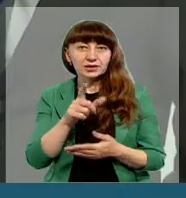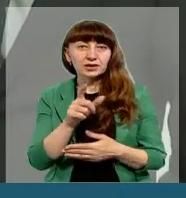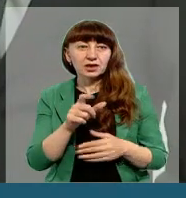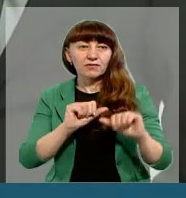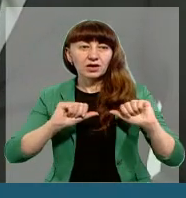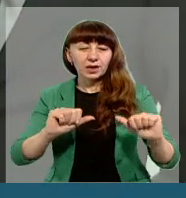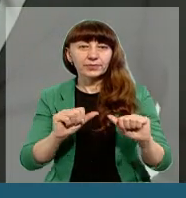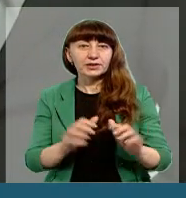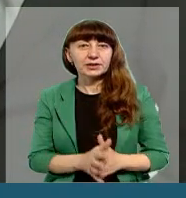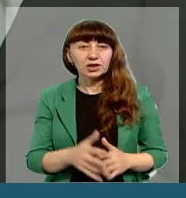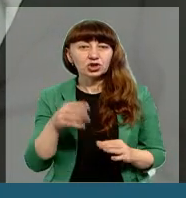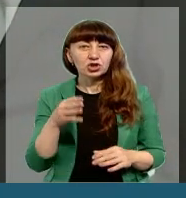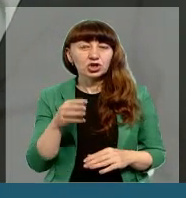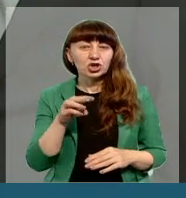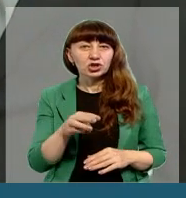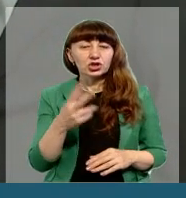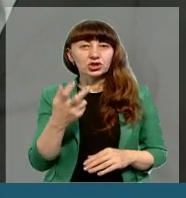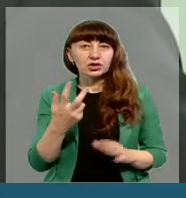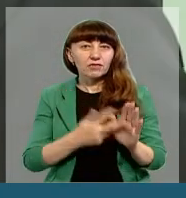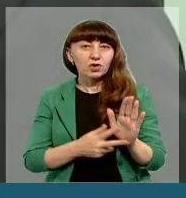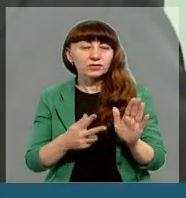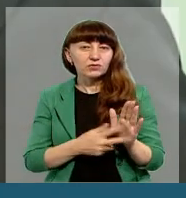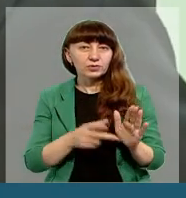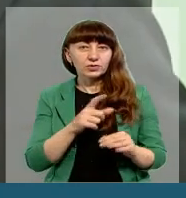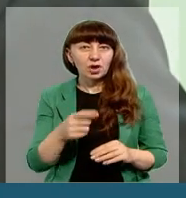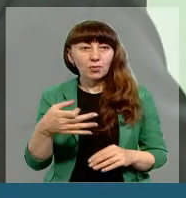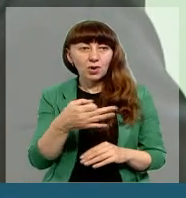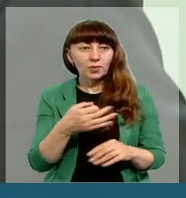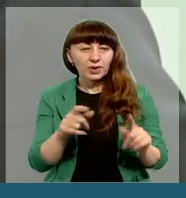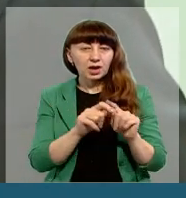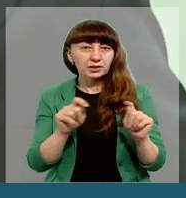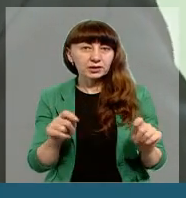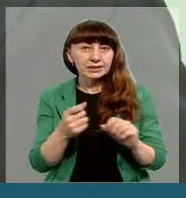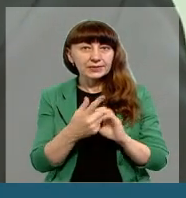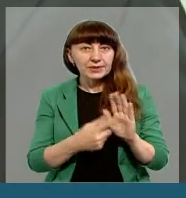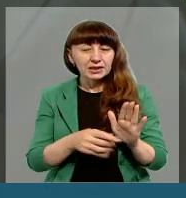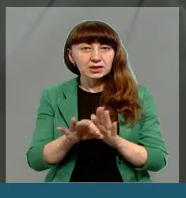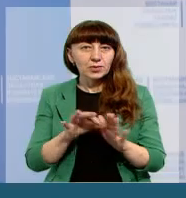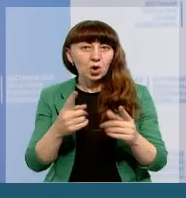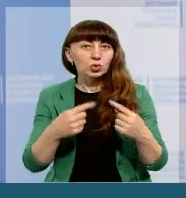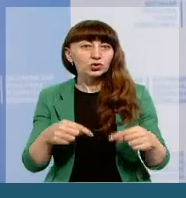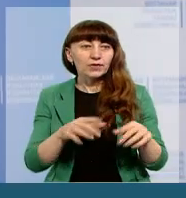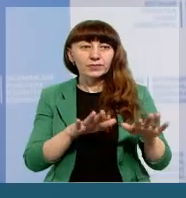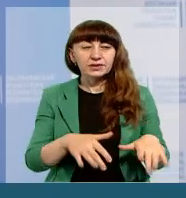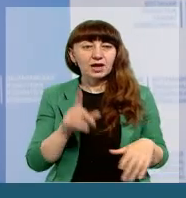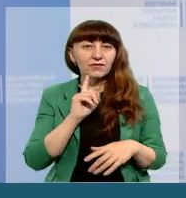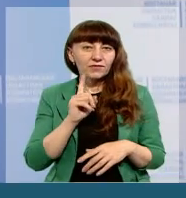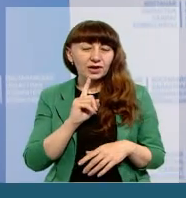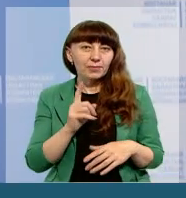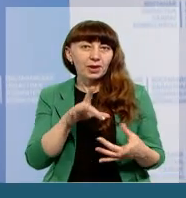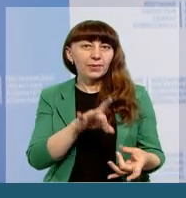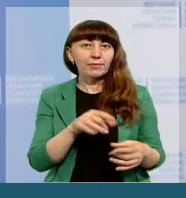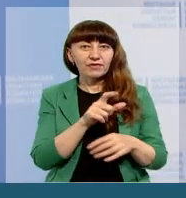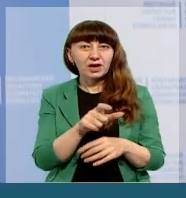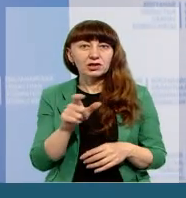составляет 4388 человек. Также по области образованы 17 избирательных участков в местах временного